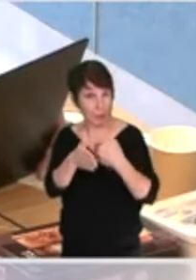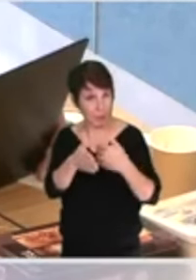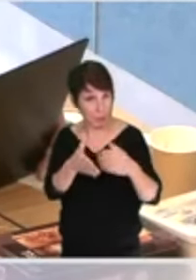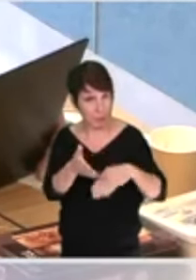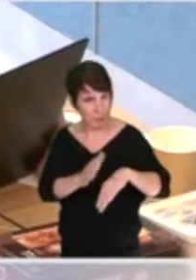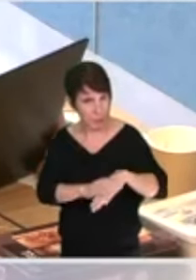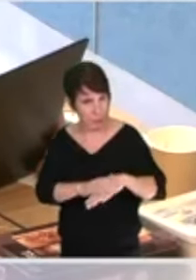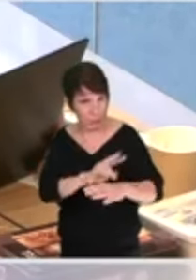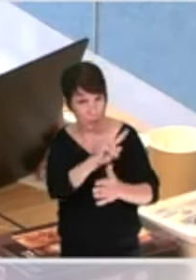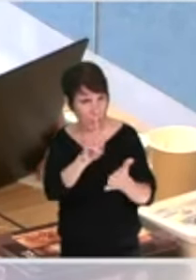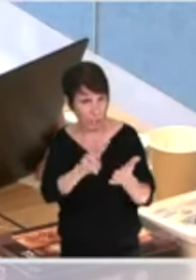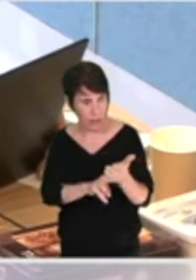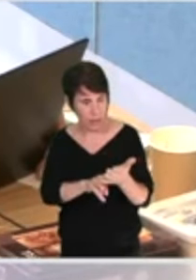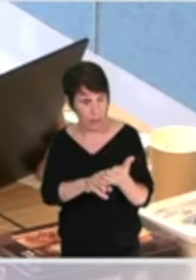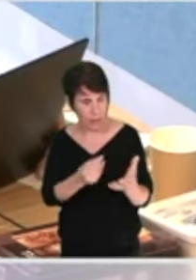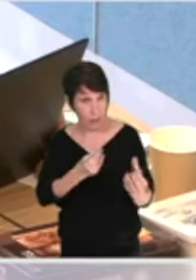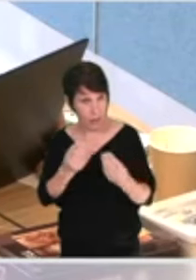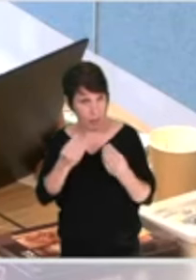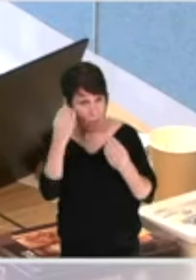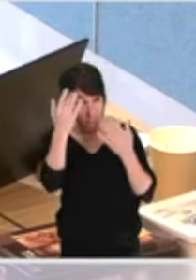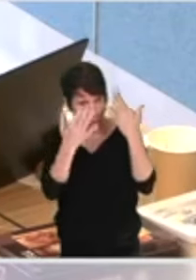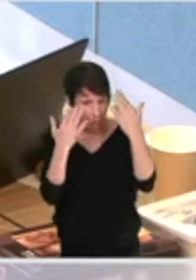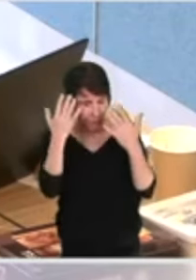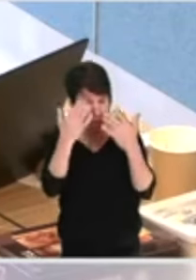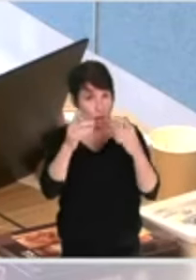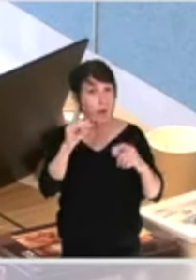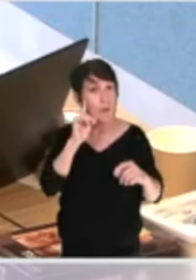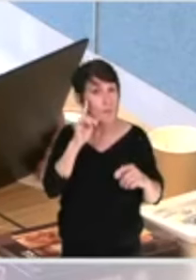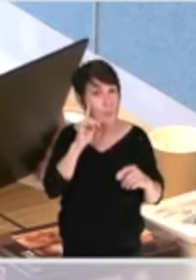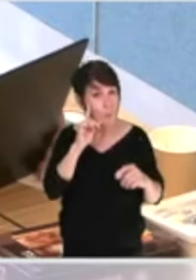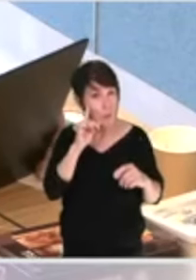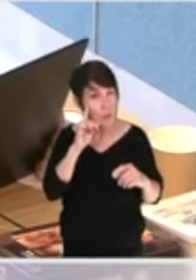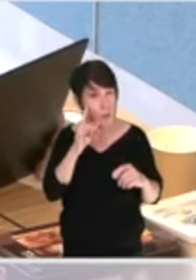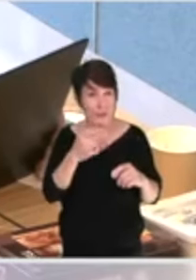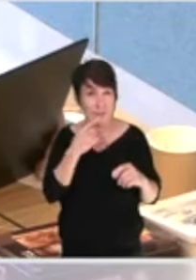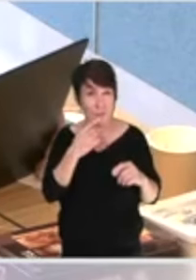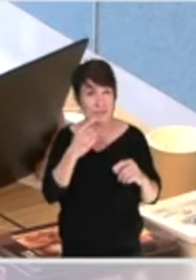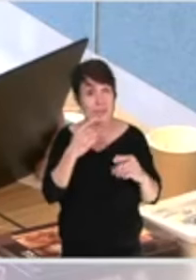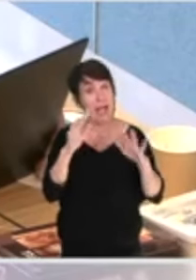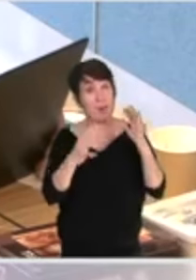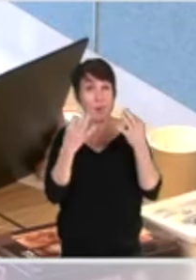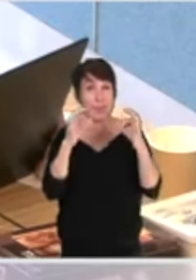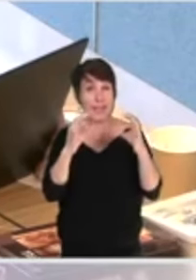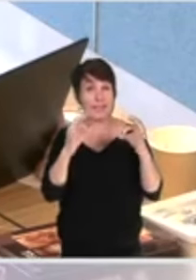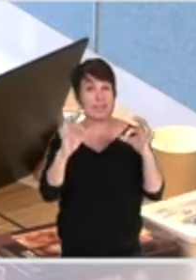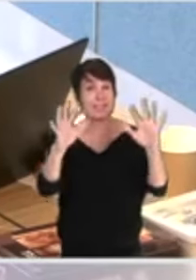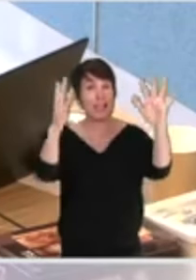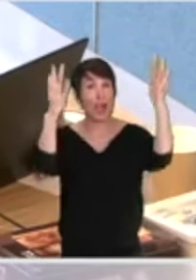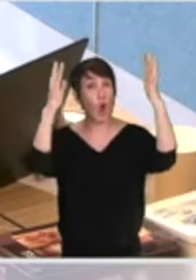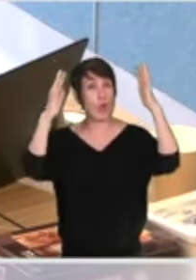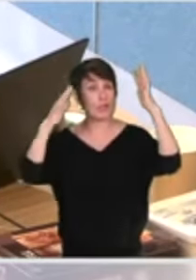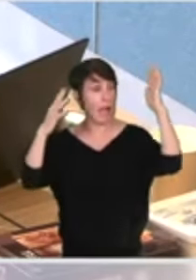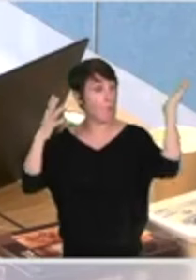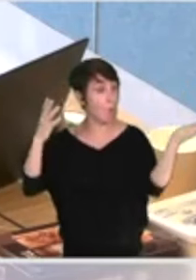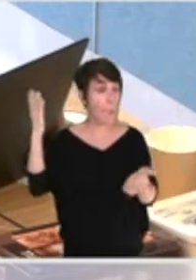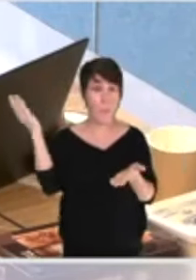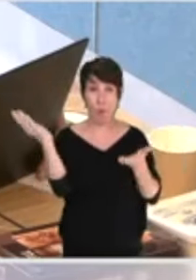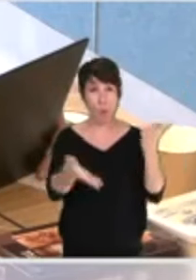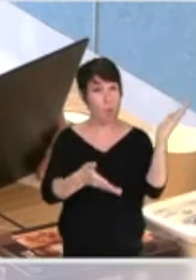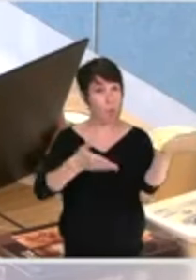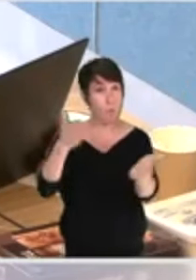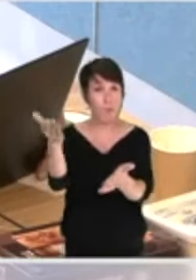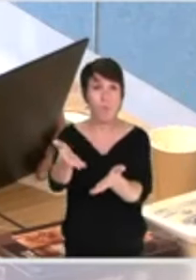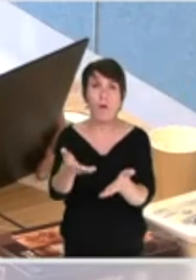pour y parvenir, il sera nécessaire d'éradiquer une dizaine de grands arbres qui apportent une fraîcheur devenue si rare à